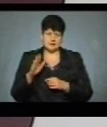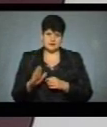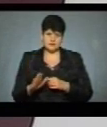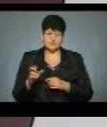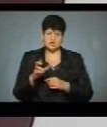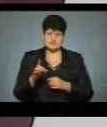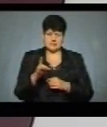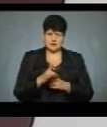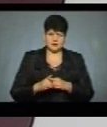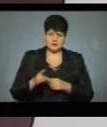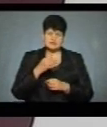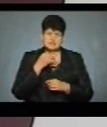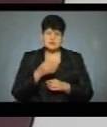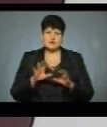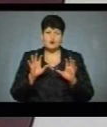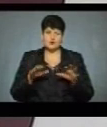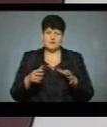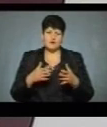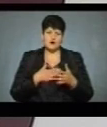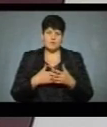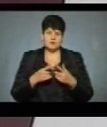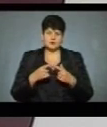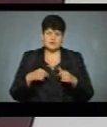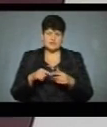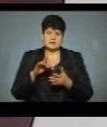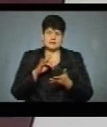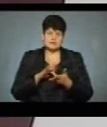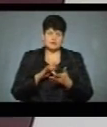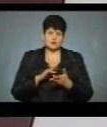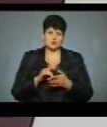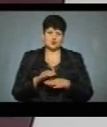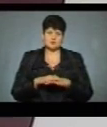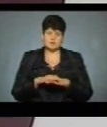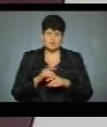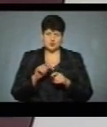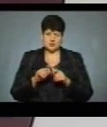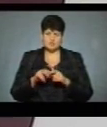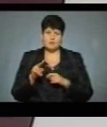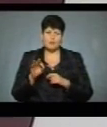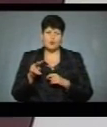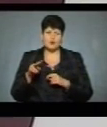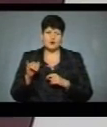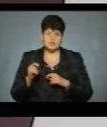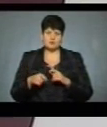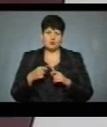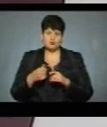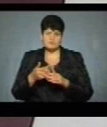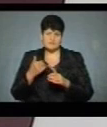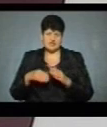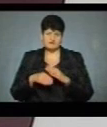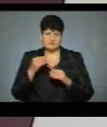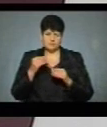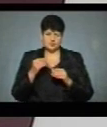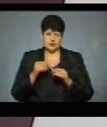району, повідомив голова громадської організації «Центр суспільних досліджень Поліс» Ігор Процик. За його словами, порушень перед виборчою кампанією у